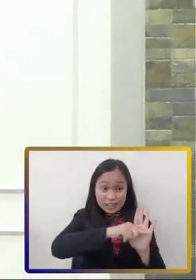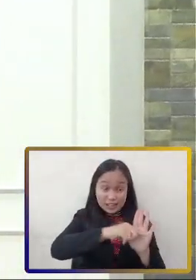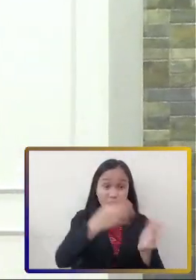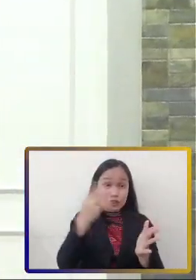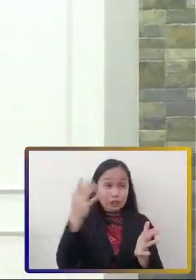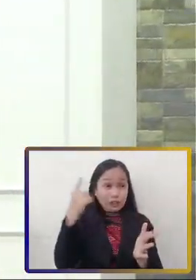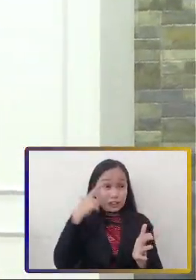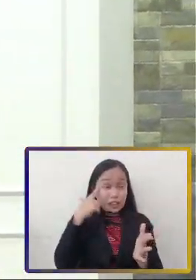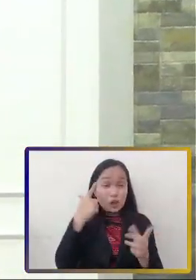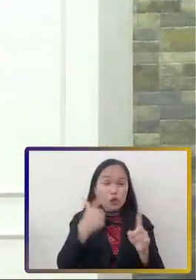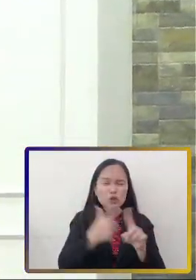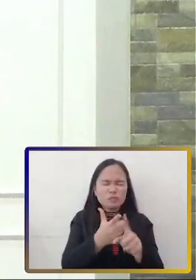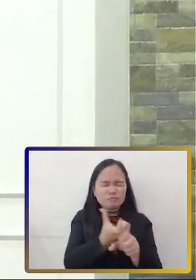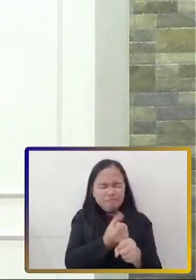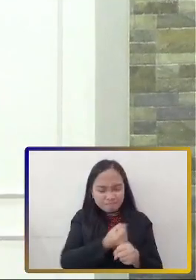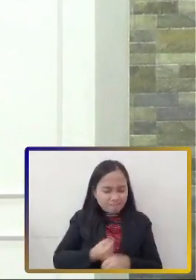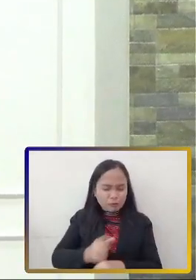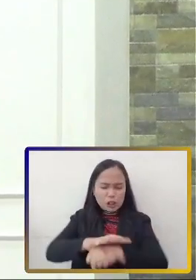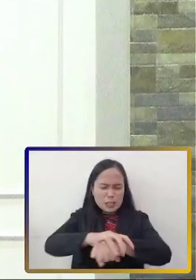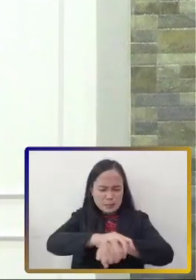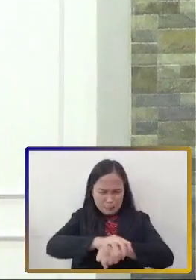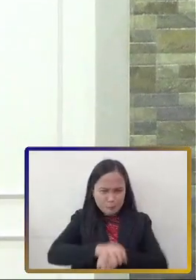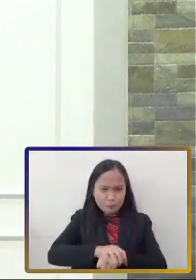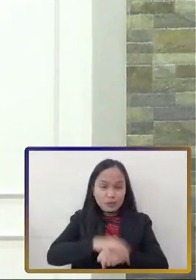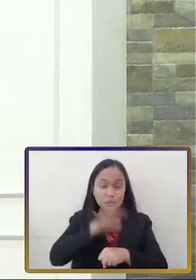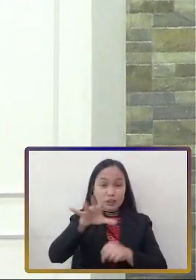yan, into captivity.